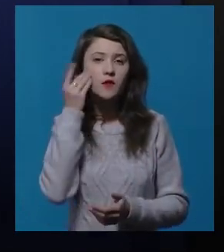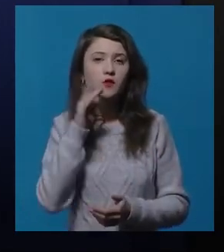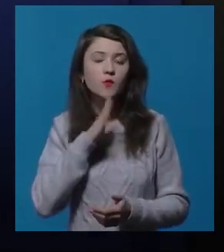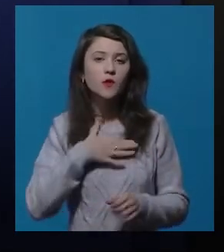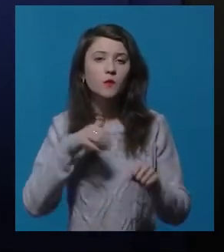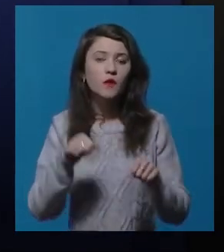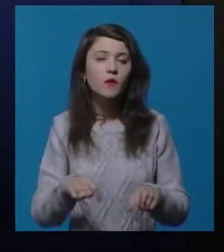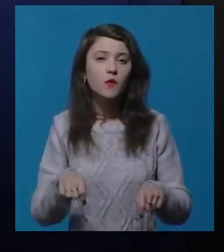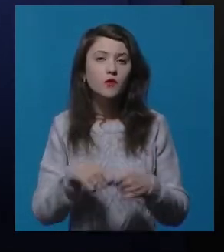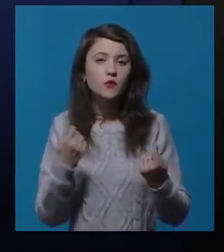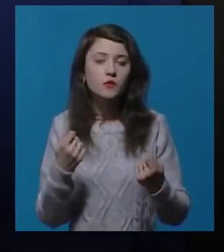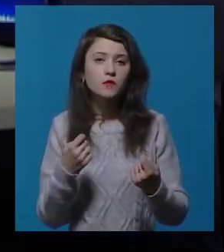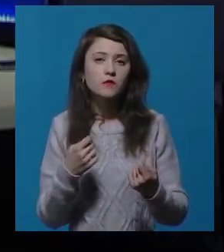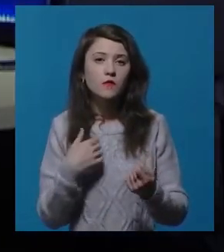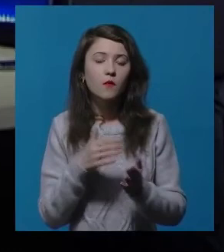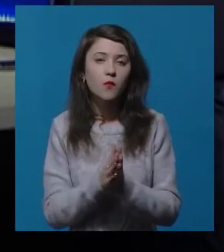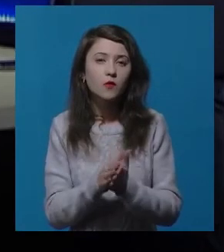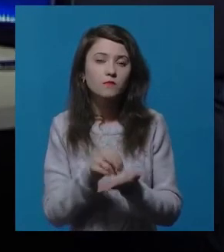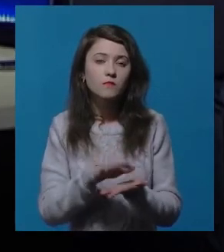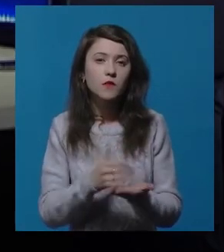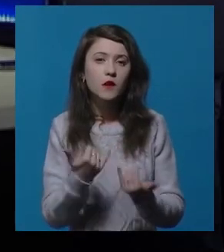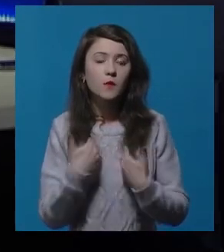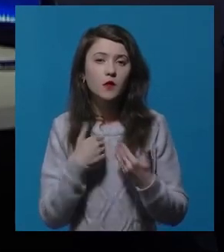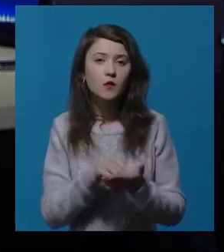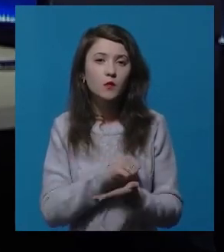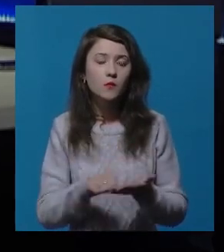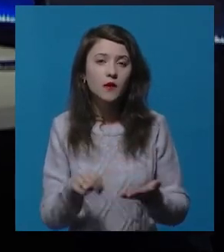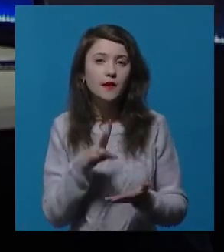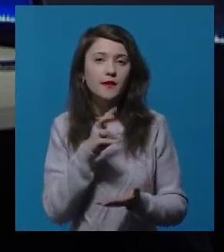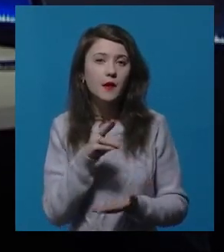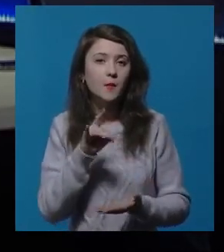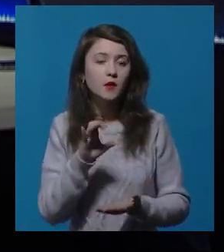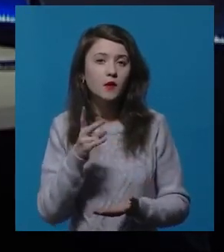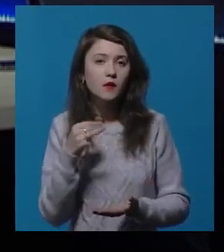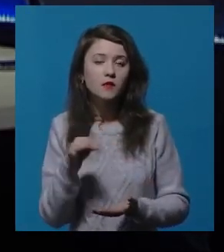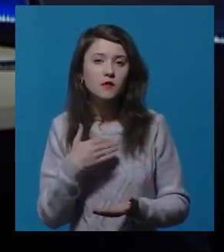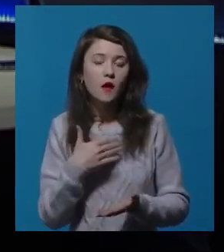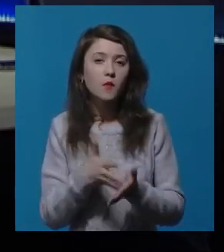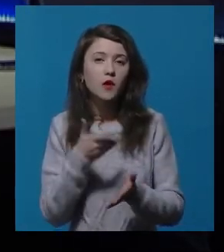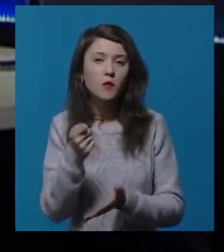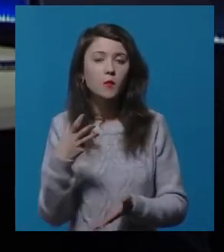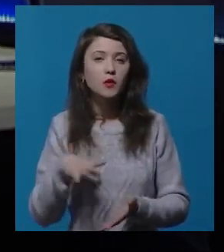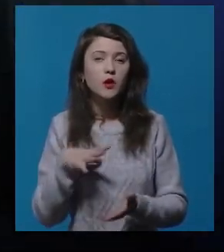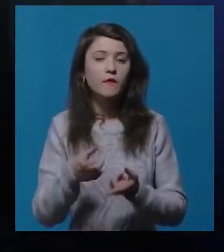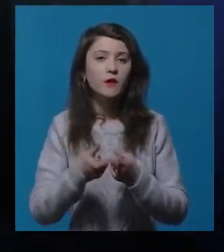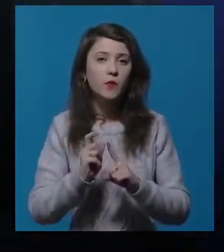порушуються, я прошу скласти для мене документ, непроцесуальну заяву, скаргу. Я подам його, почекаю